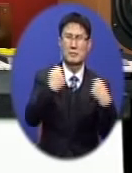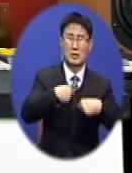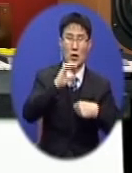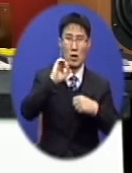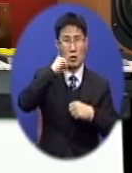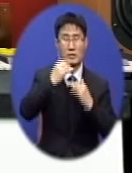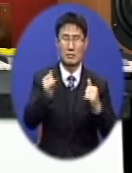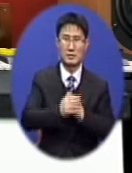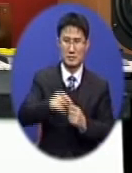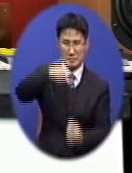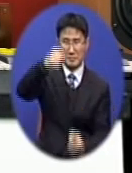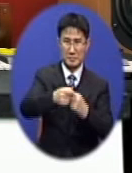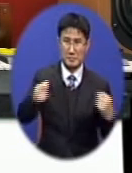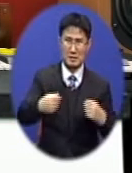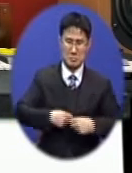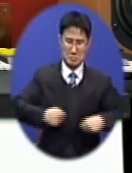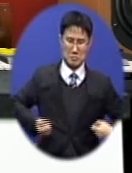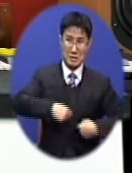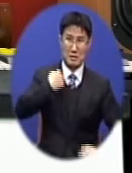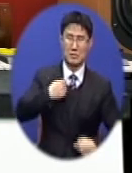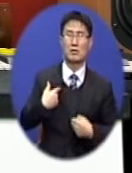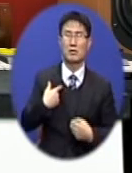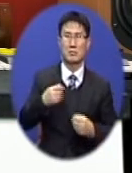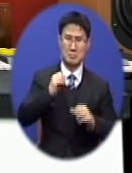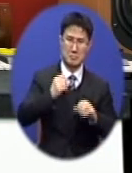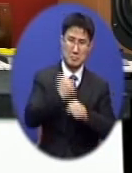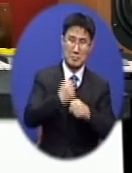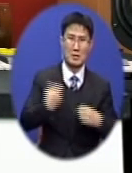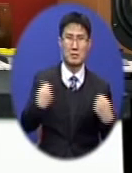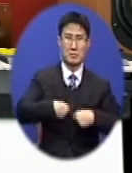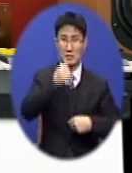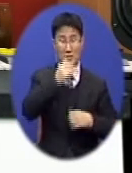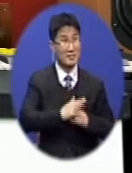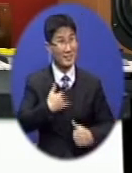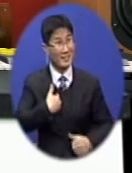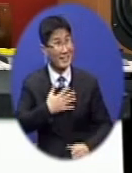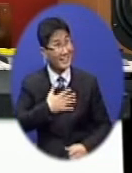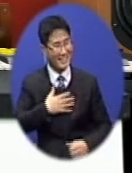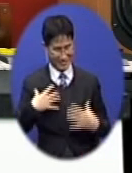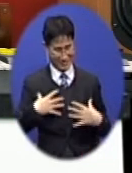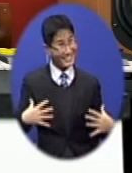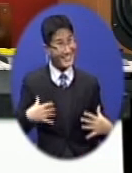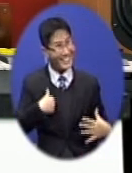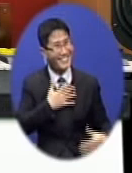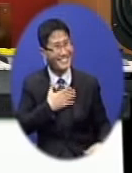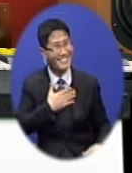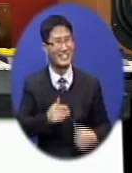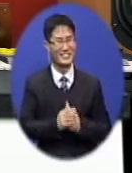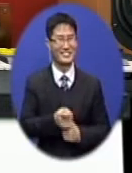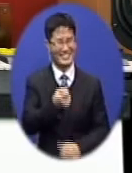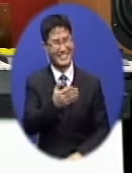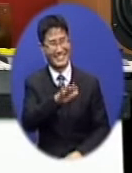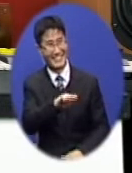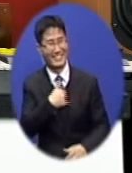네. 맞춰 입기도 하고 그렇지 그렇지 네, 예. 저 아셨죠 예. 좀 잠시